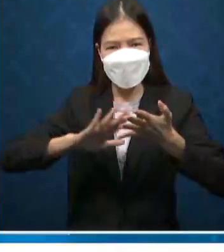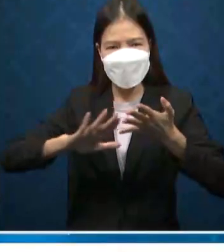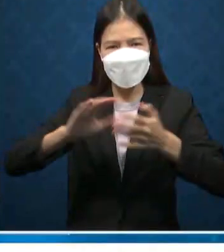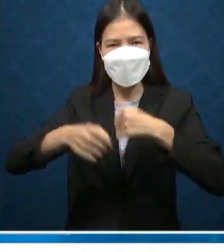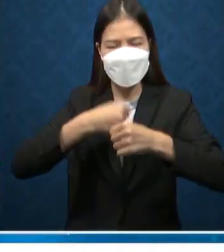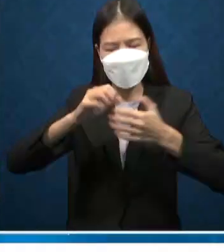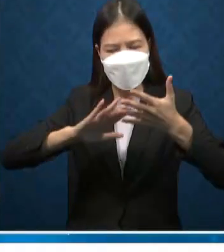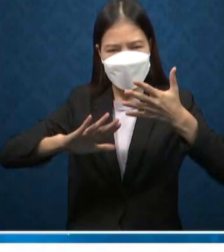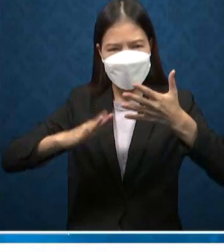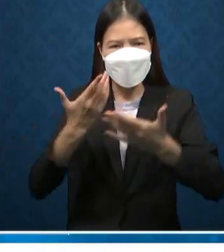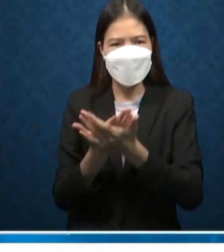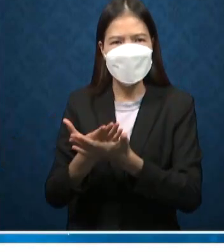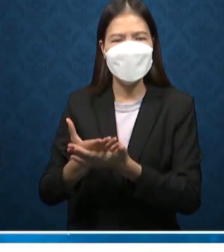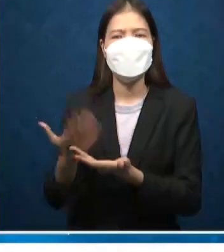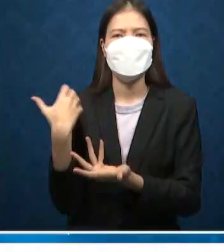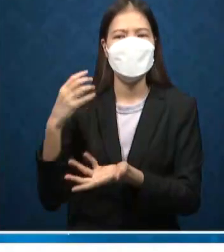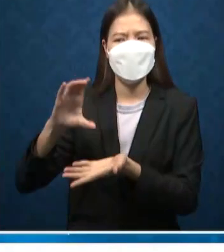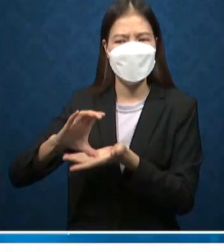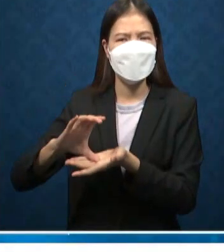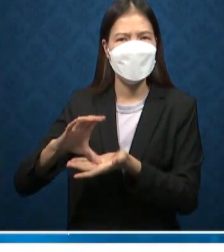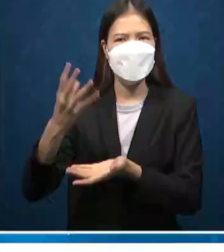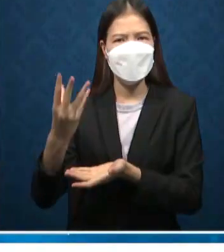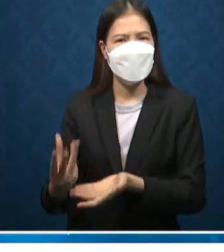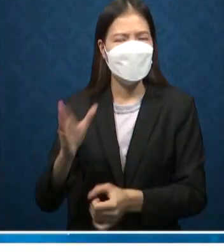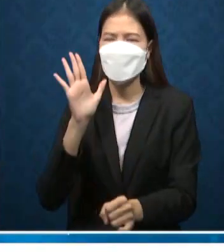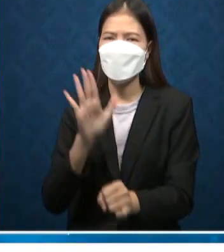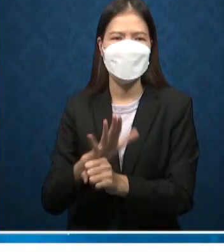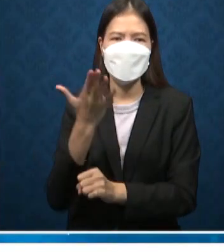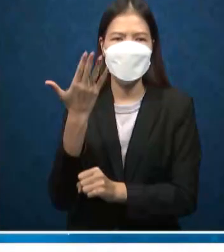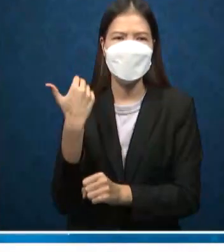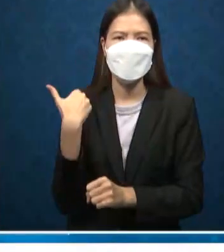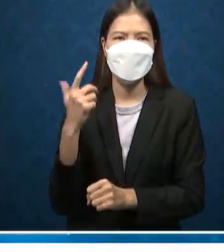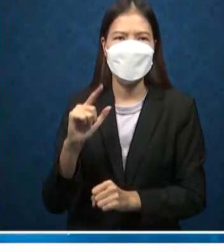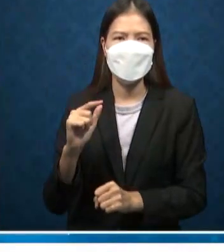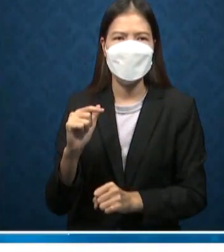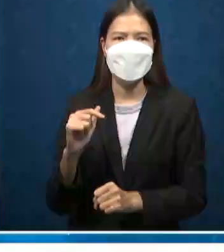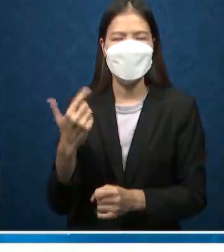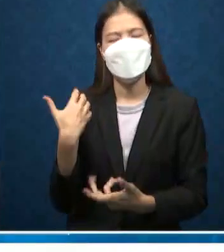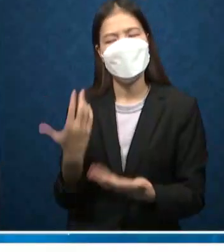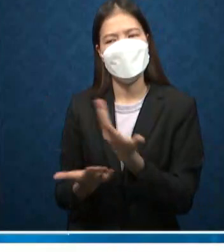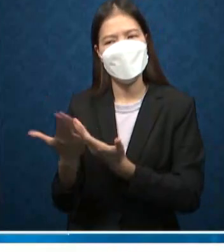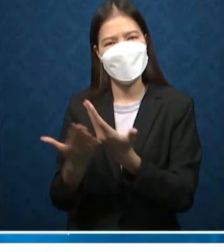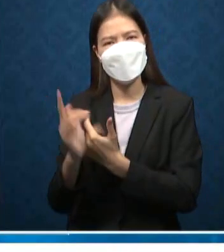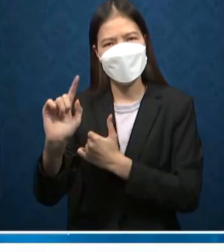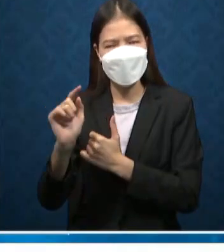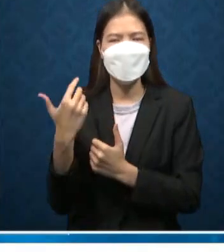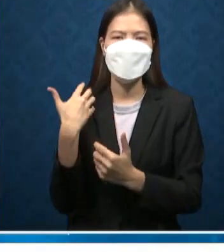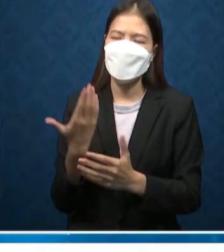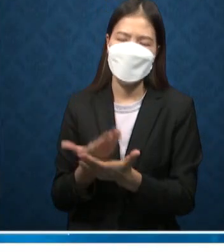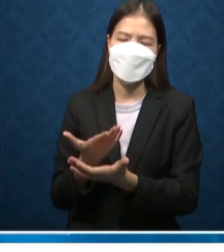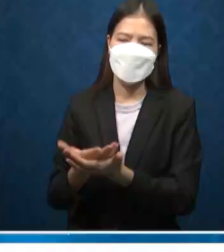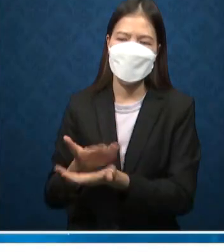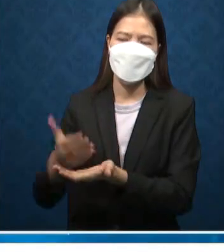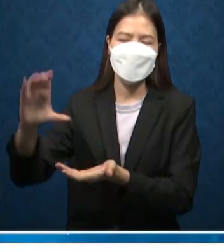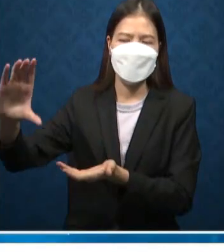ที่มีเหลืองอยู่ไม่เพียงพอได้มีการประสานกับทางสำมันก็สำมันก็ไม่มีงบประมาณในการที่จะสนับส